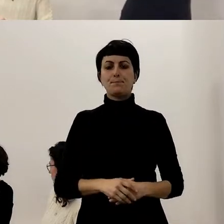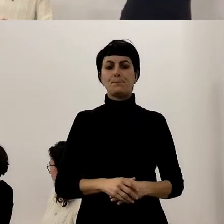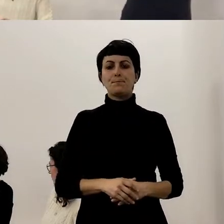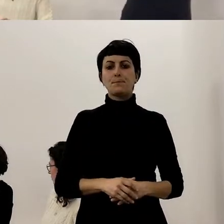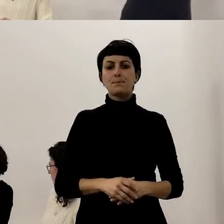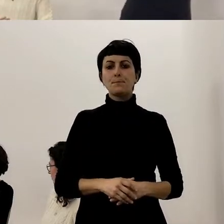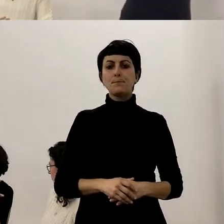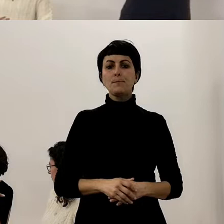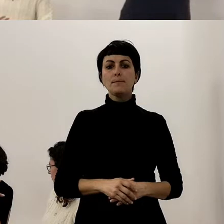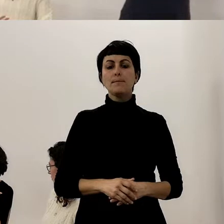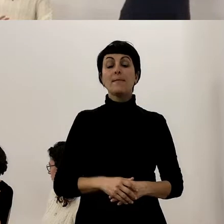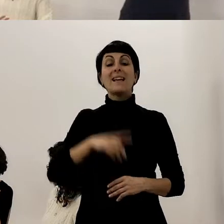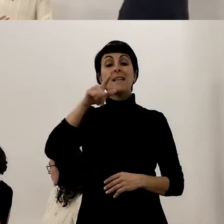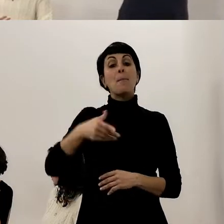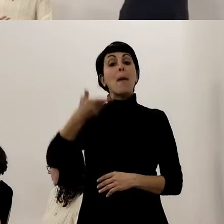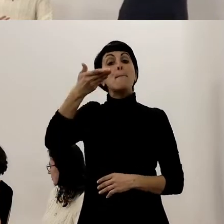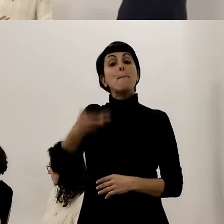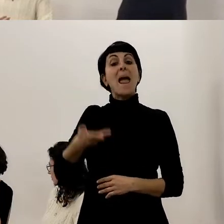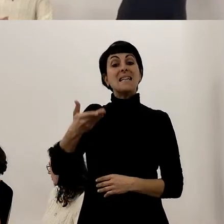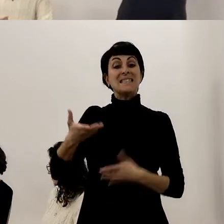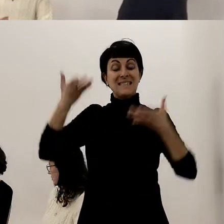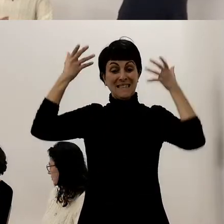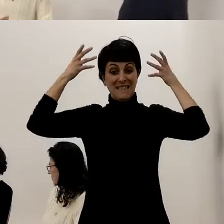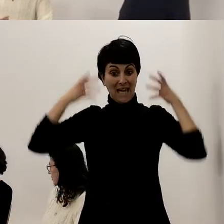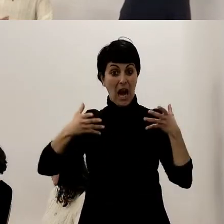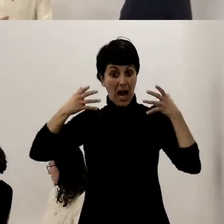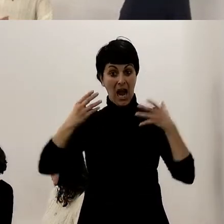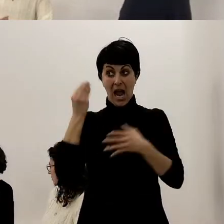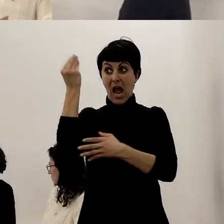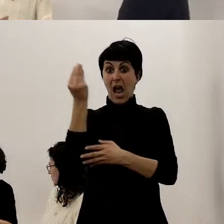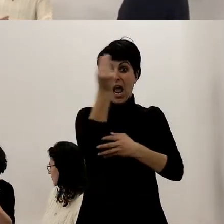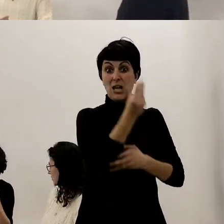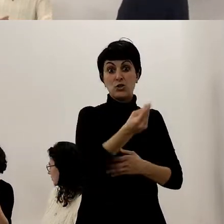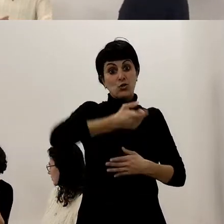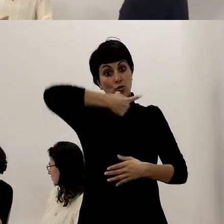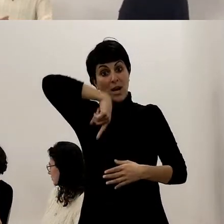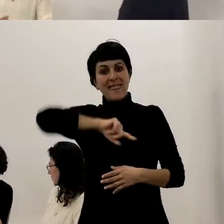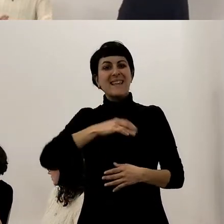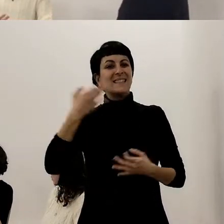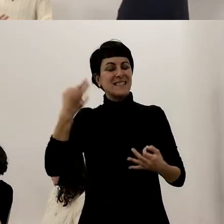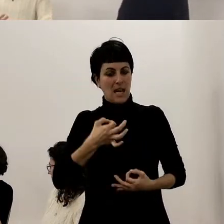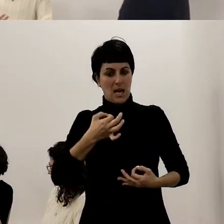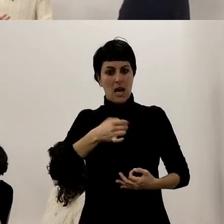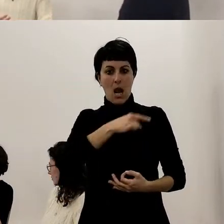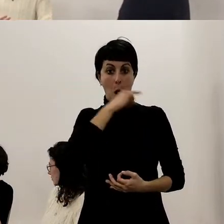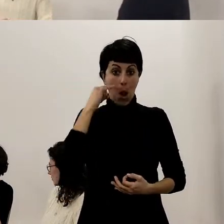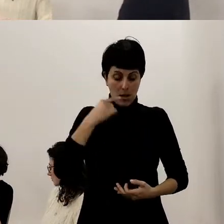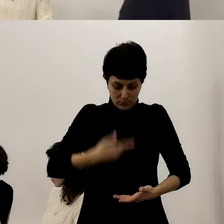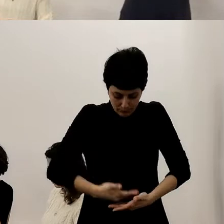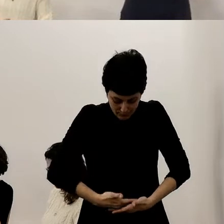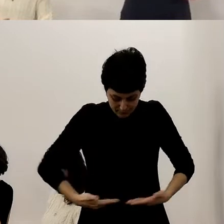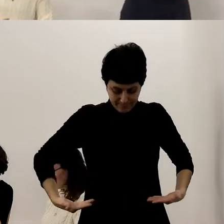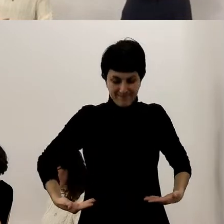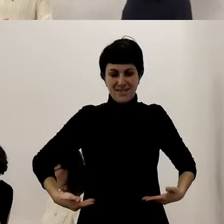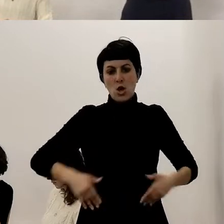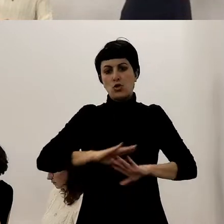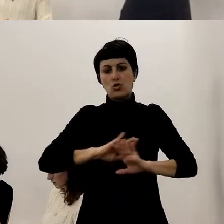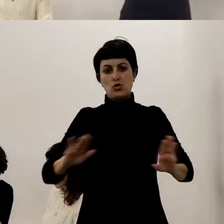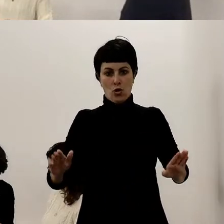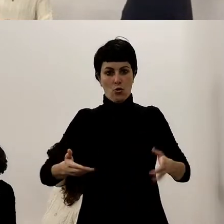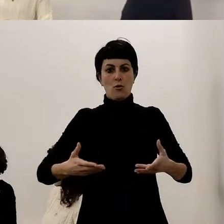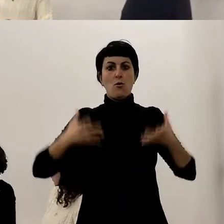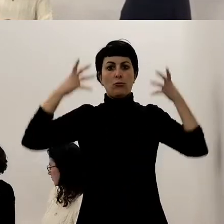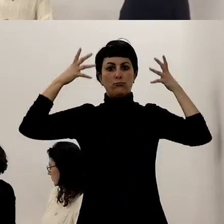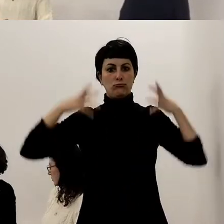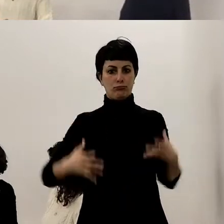quant a pes, també és important destacar que els nostres gegants, els gegants americans, són gegants de mig cos. Som una de les tres parelles de gegants de